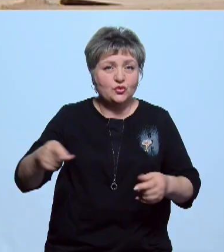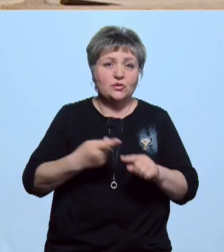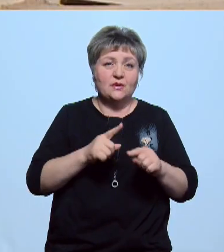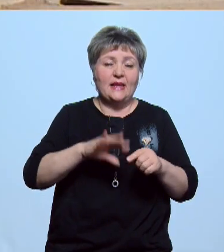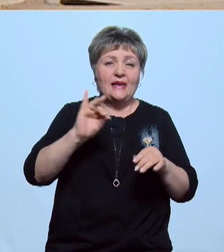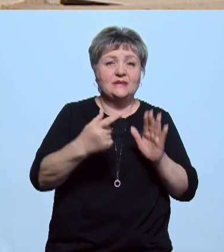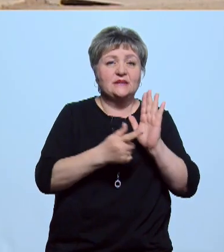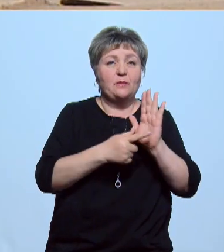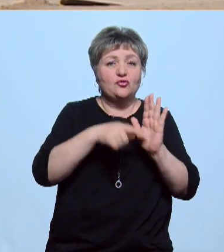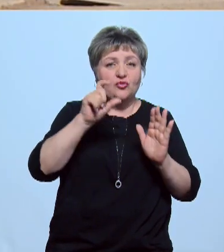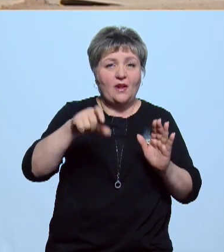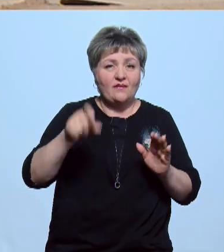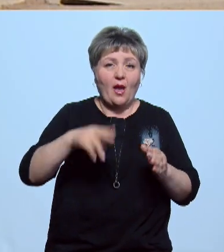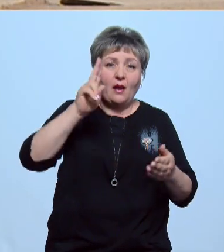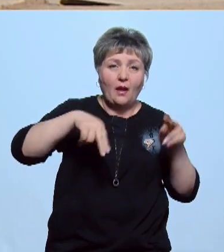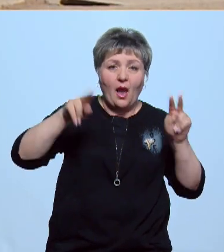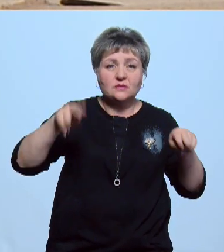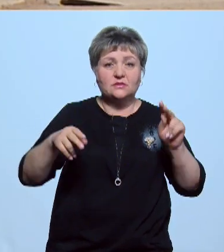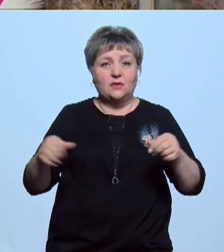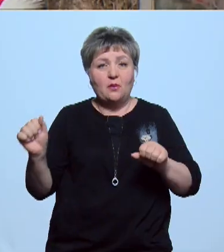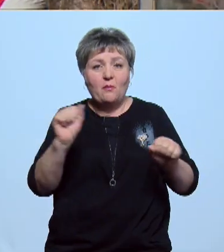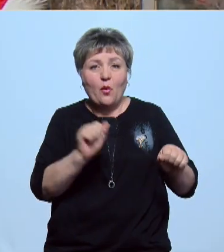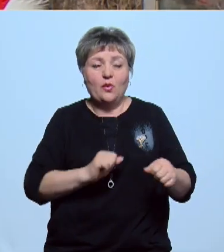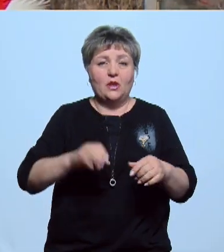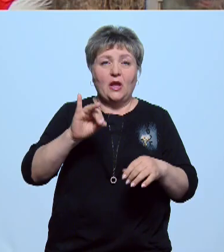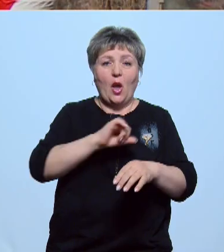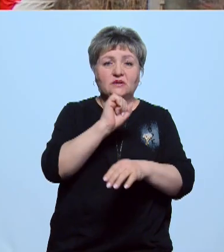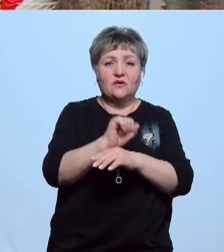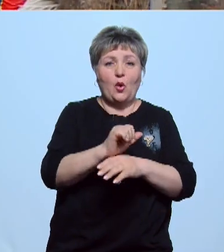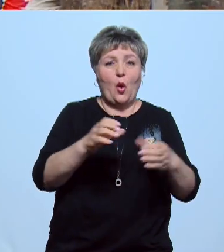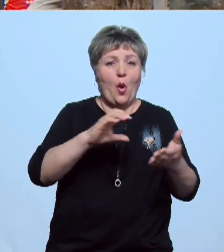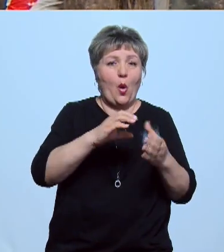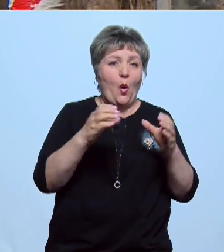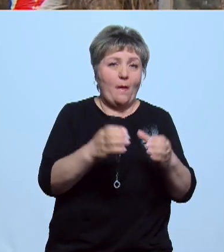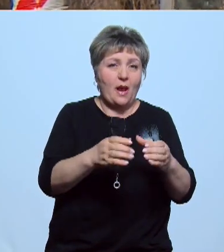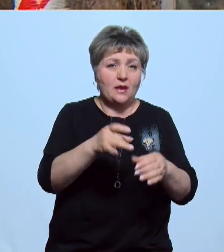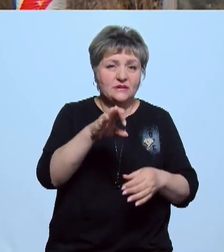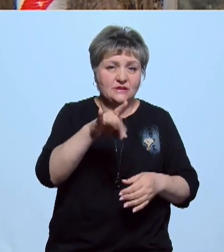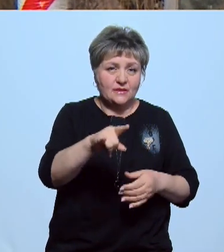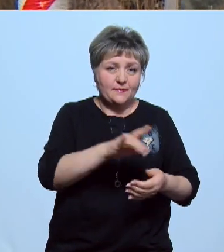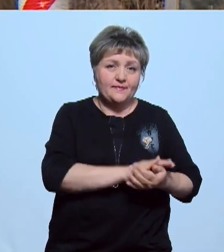человек. Они красят ограждения, убирают смет и моют остановочные комплексы.